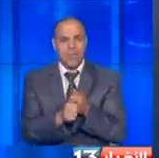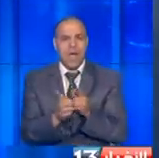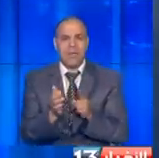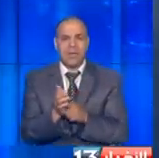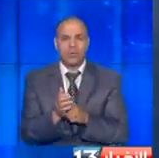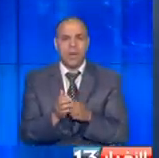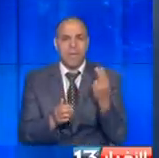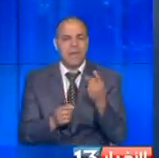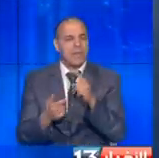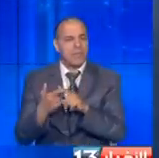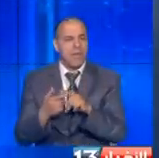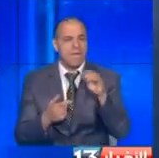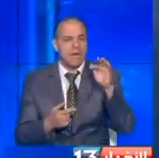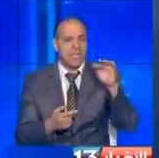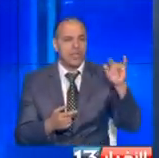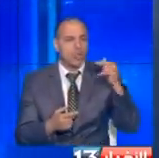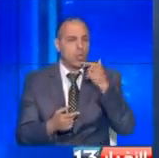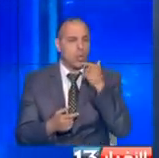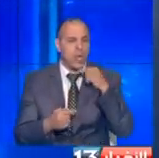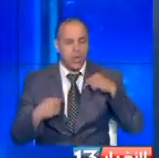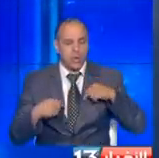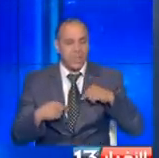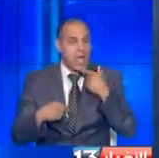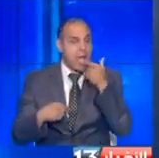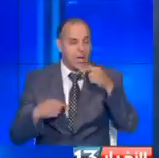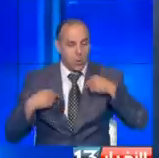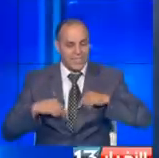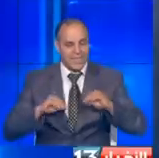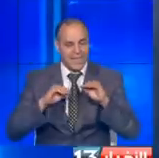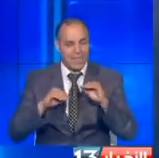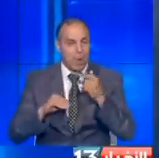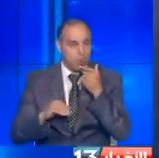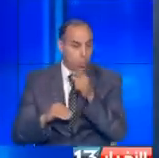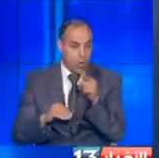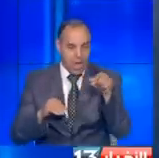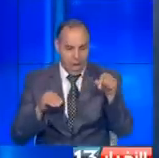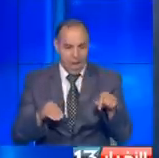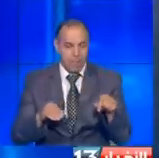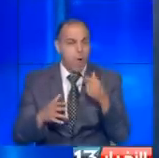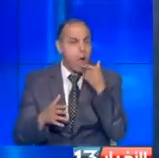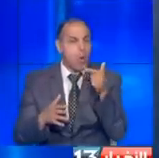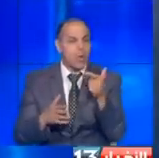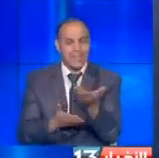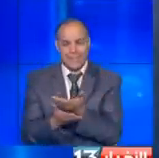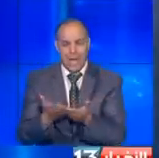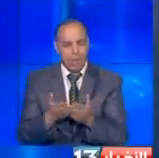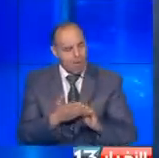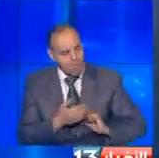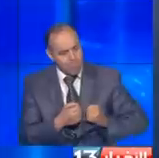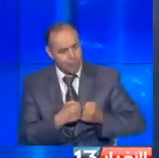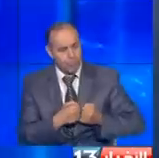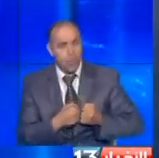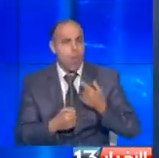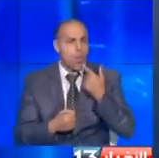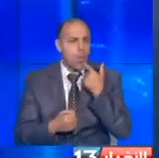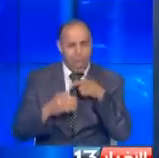أداها إلى المعهد الثانوي فرحات حشاد ببنزرت، أعلن وزير التربية حاتم بن سالم أنه سيتم التعامل بصرامة